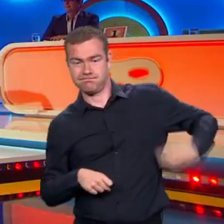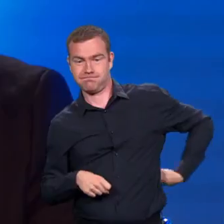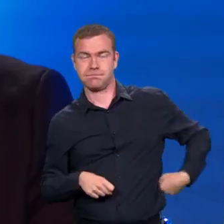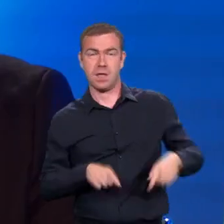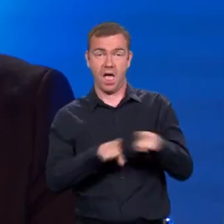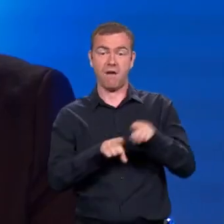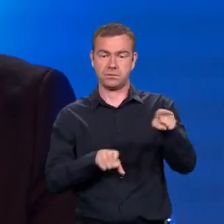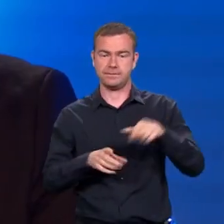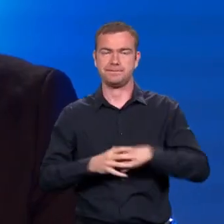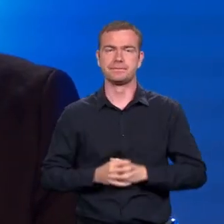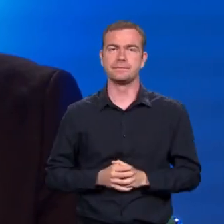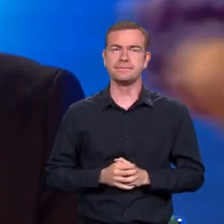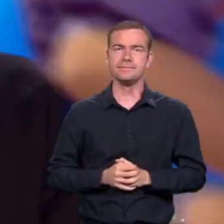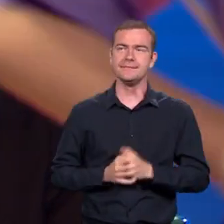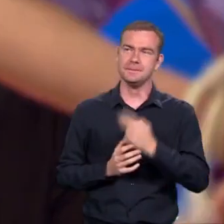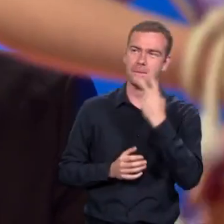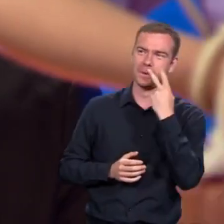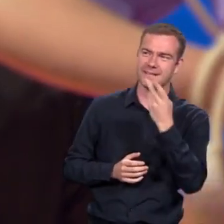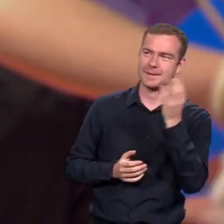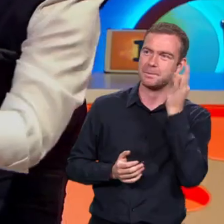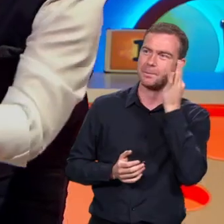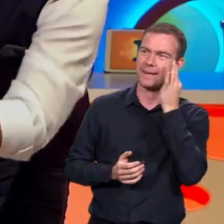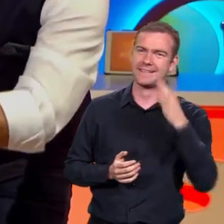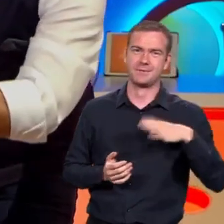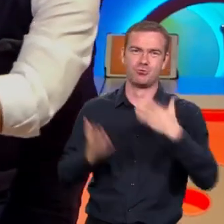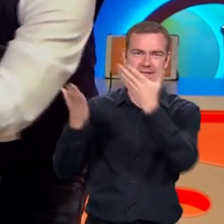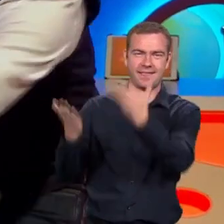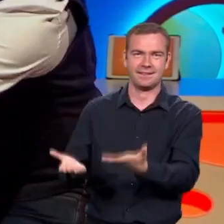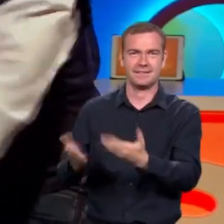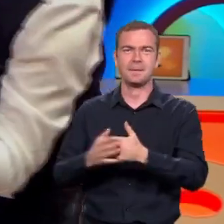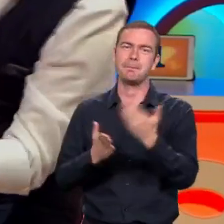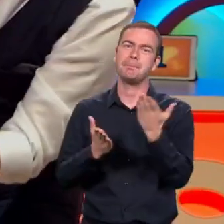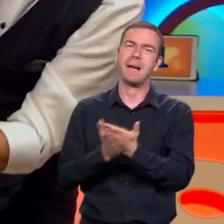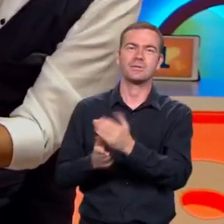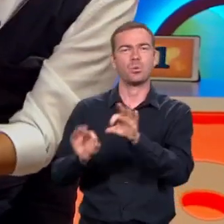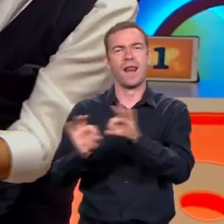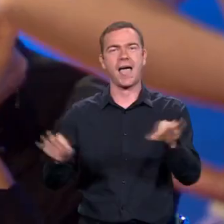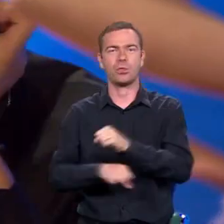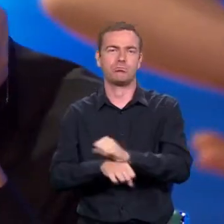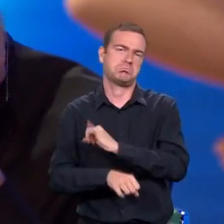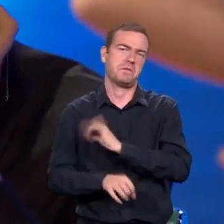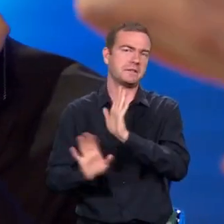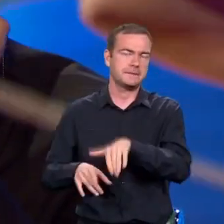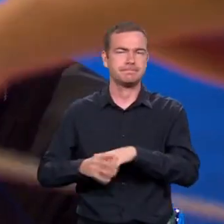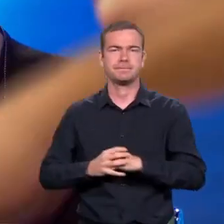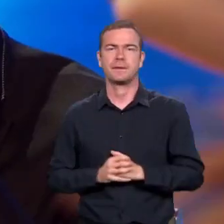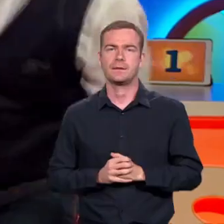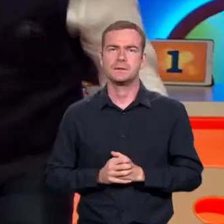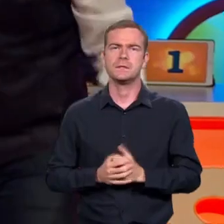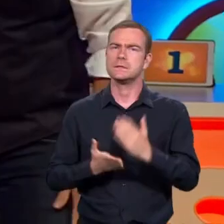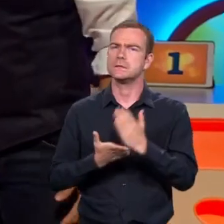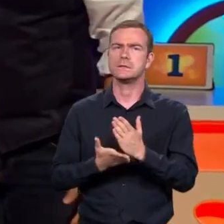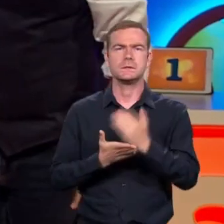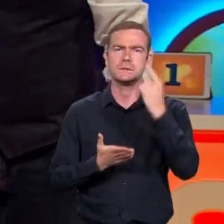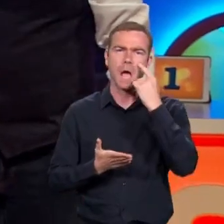tak. No ale tak ten úzol vám tak svědčí. Ten dol spodný. Vy pořád kontrolujte, že to je v pořádku. Je to v pořádku, kontrolujeme to. Je